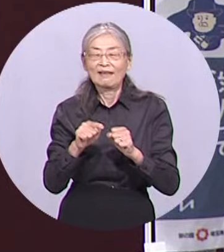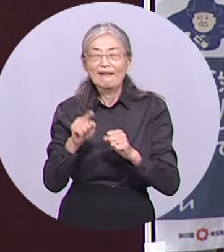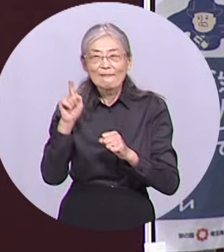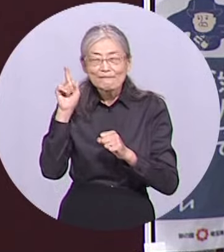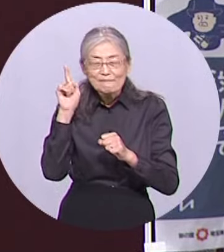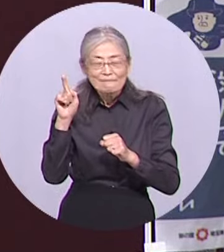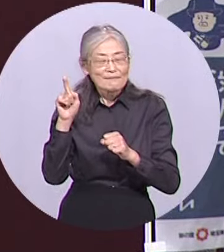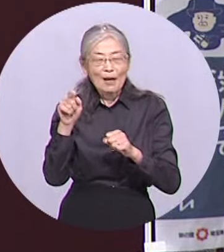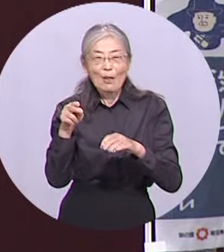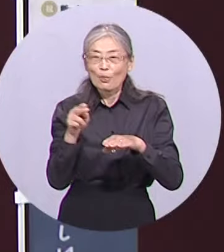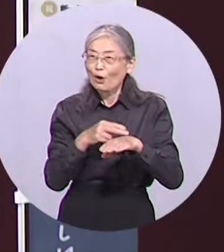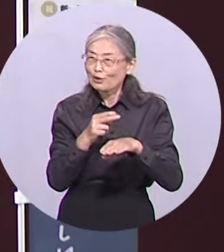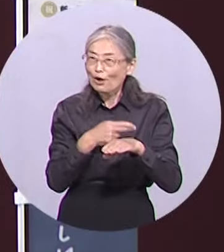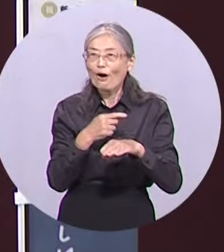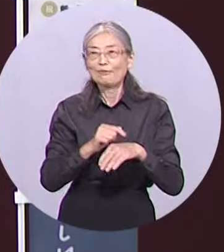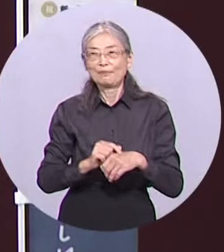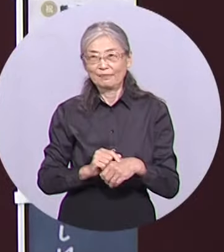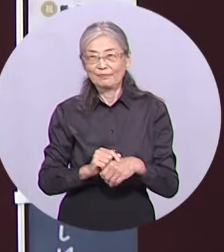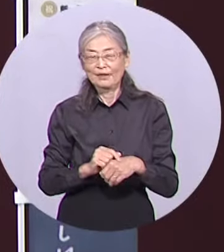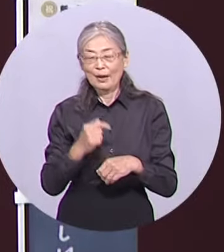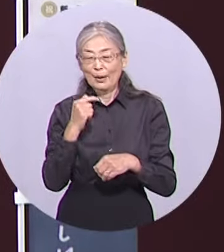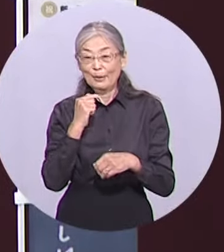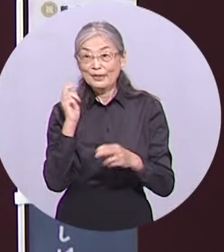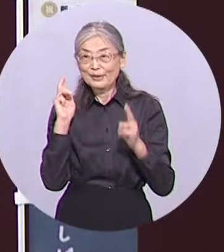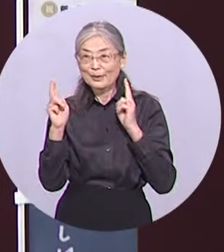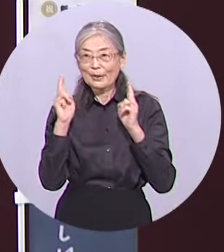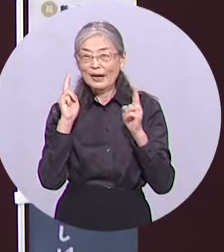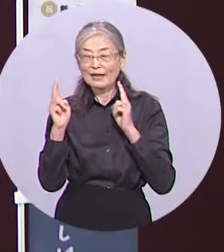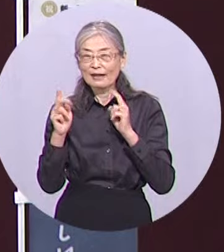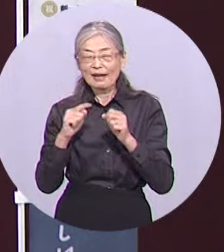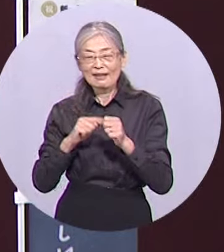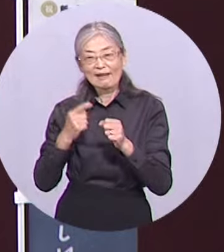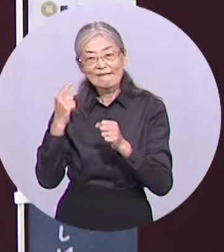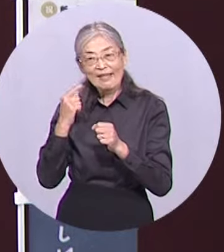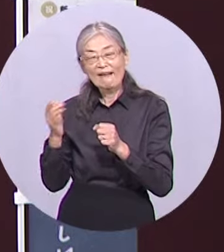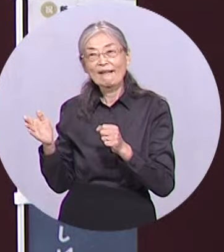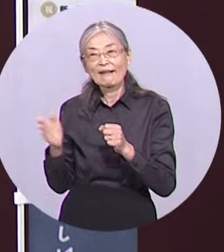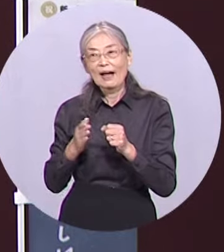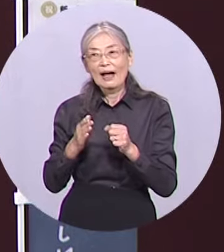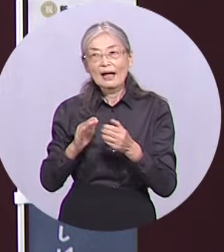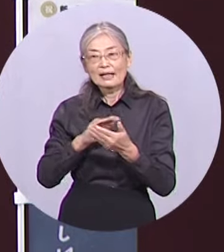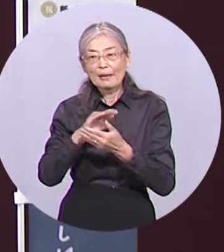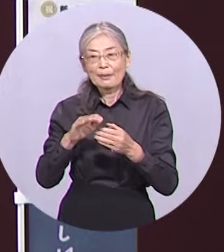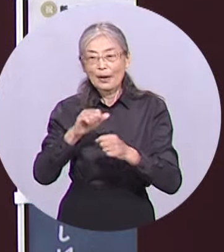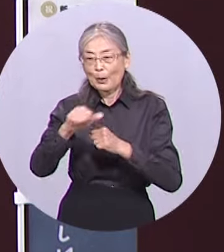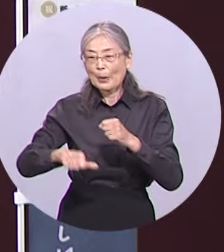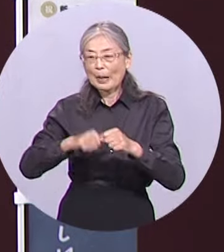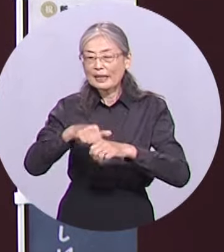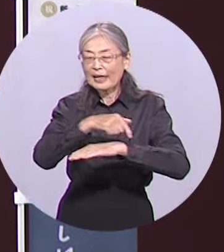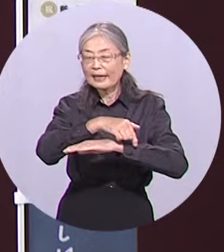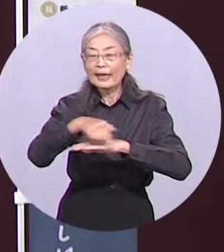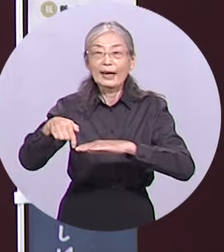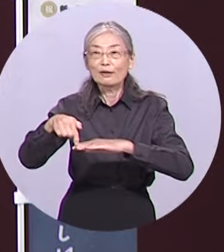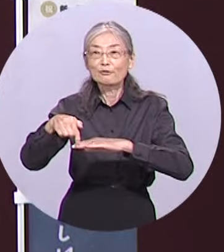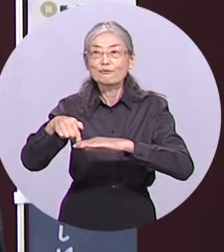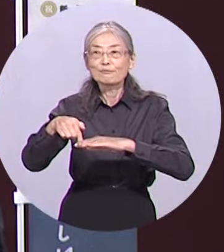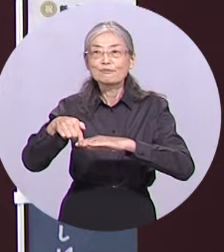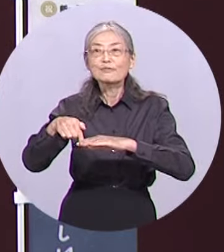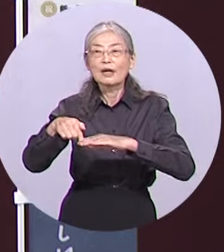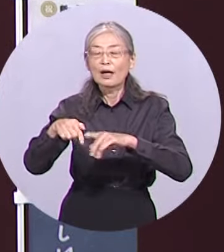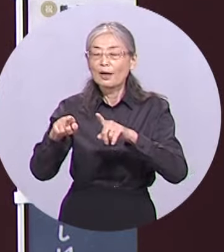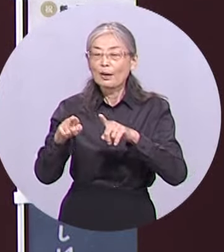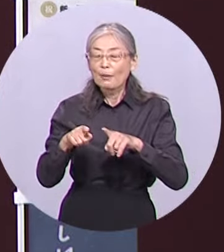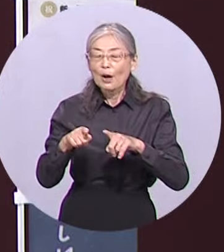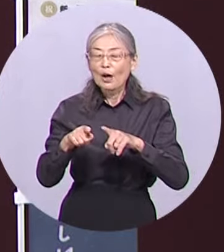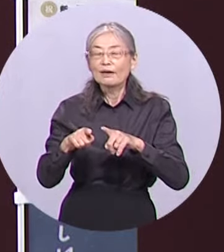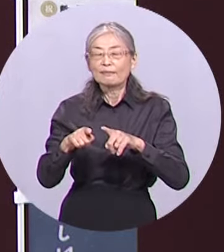のかなっていうふうに思ってます。 弊社では今昨年からですね、埼玉県5カ年計画をベースといたしました中期